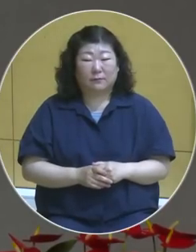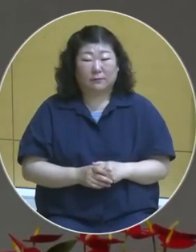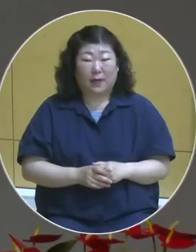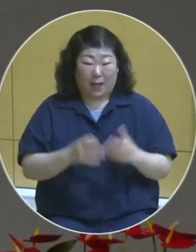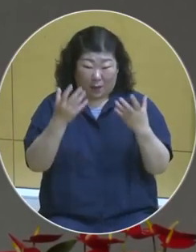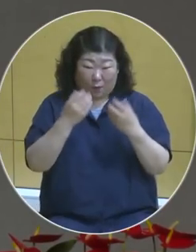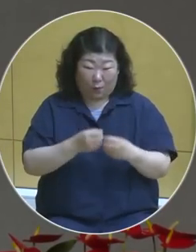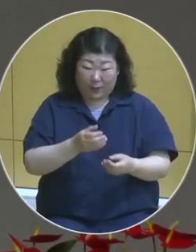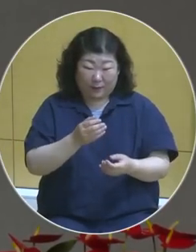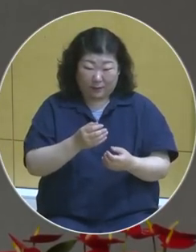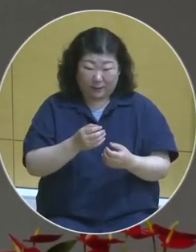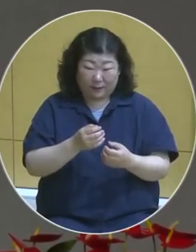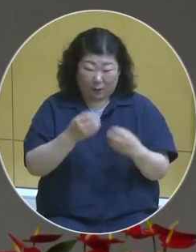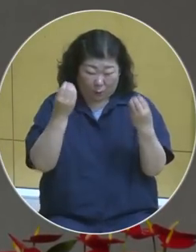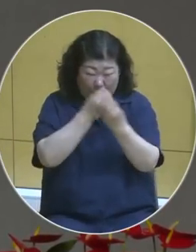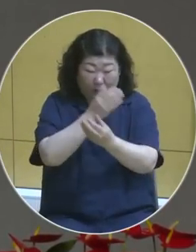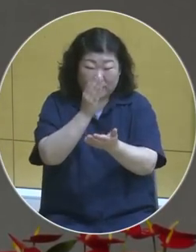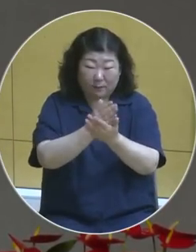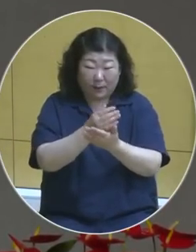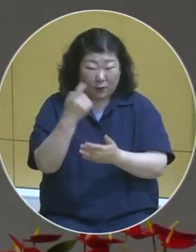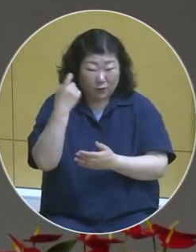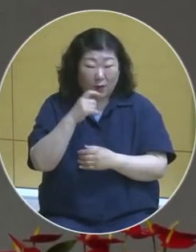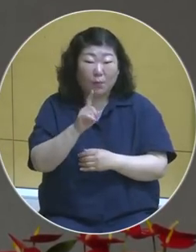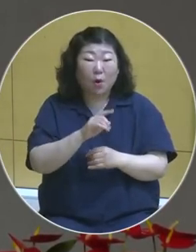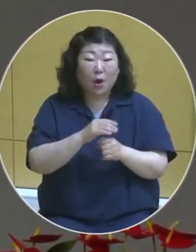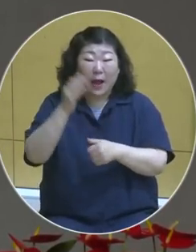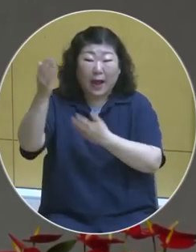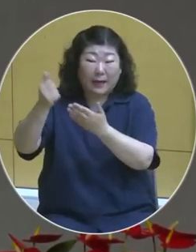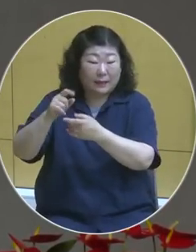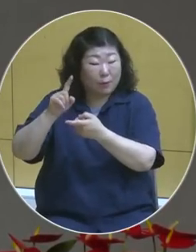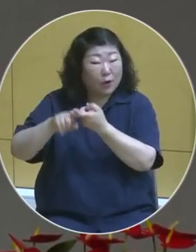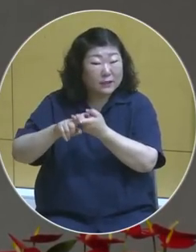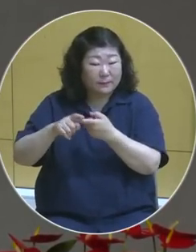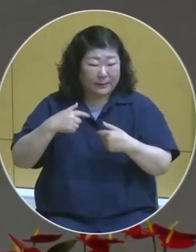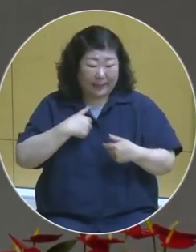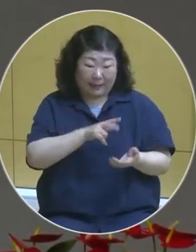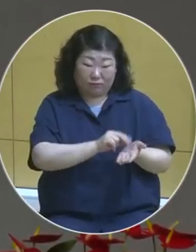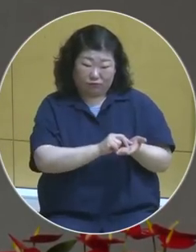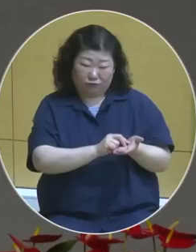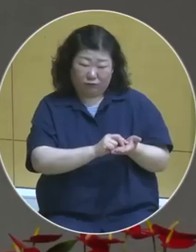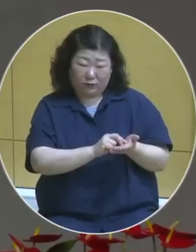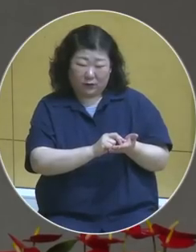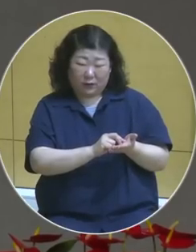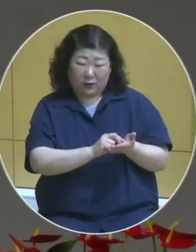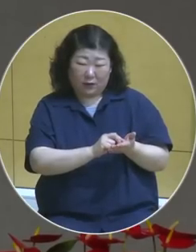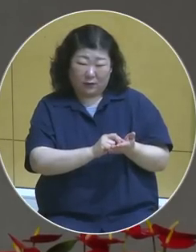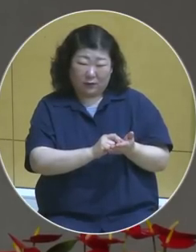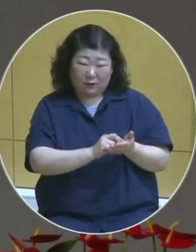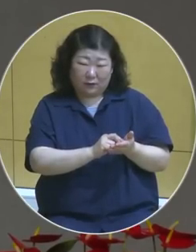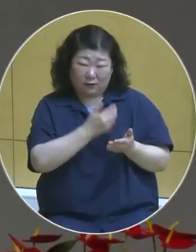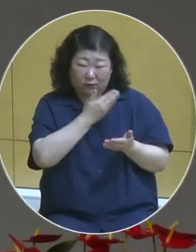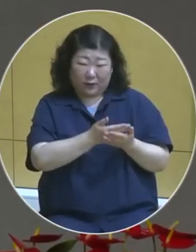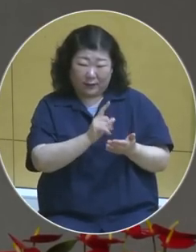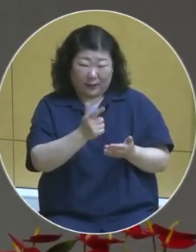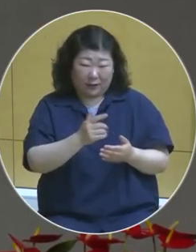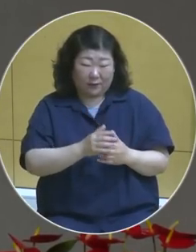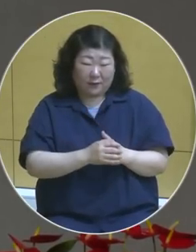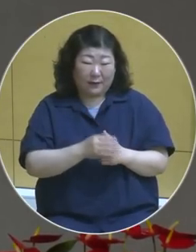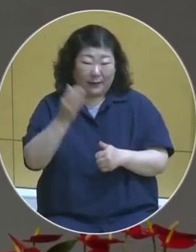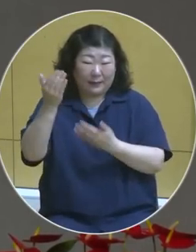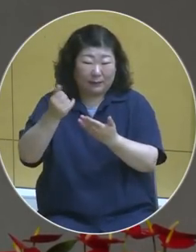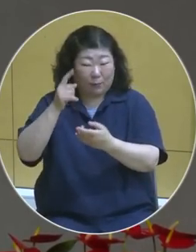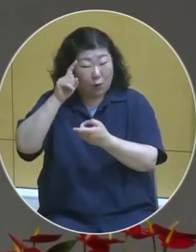오해하지 말고 들으십시오. 하나님의 관심은 내 문제가 우선순위가 아닙니다. 하나님, 나는 내 문제가 우선순위지만 하나님의